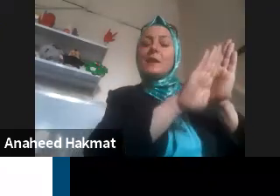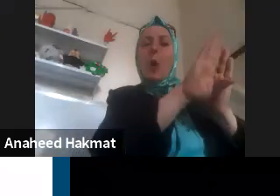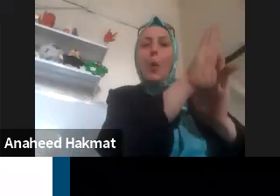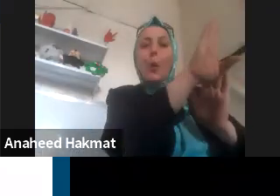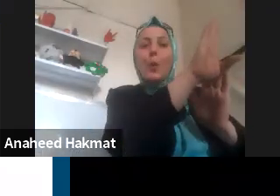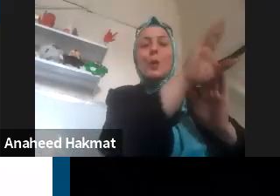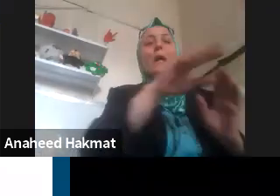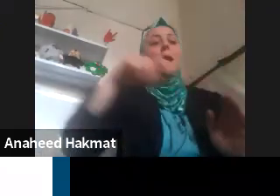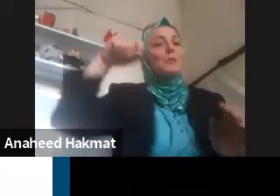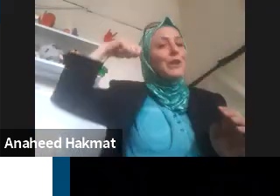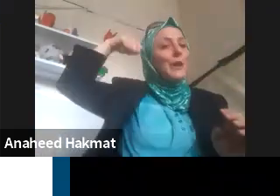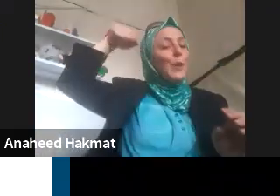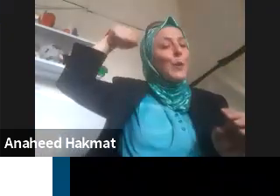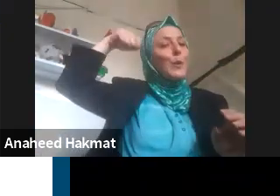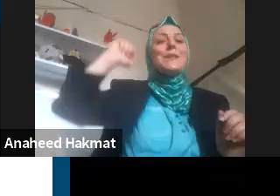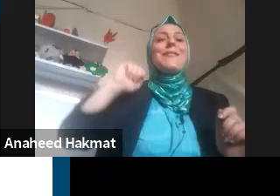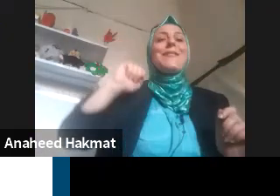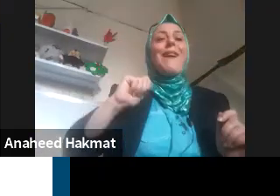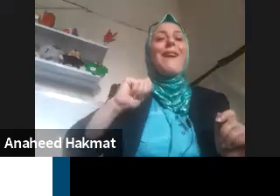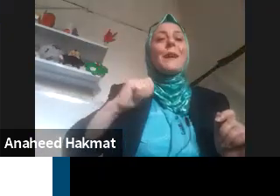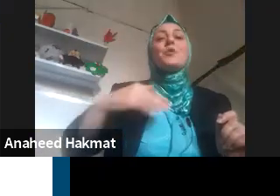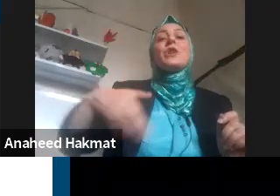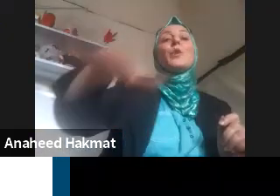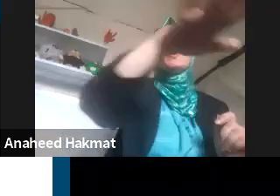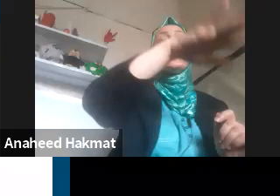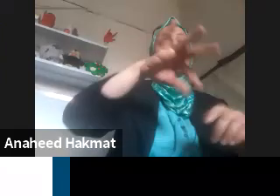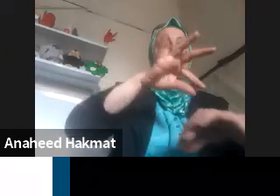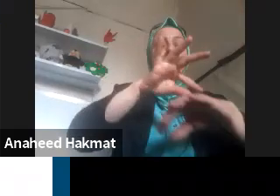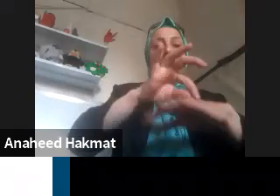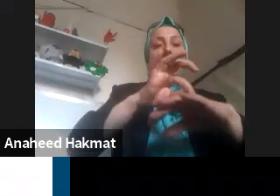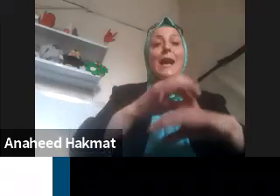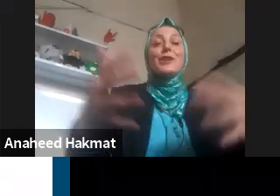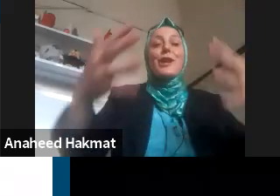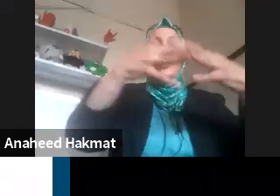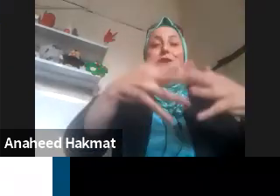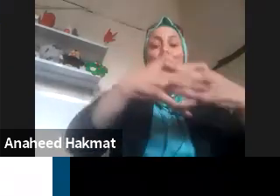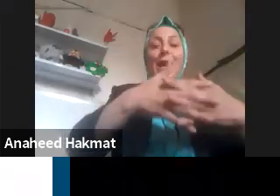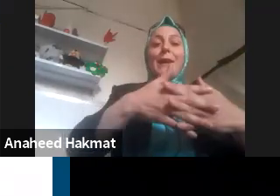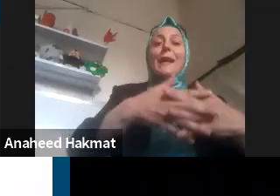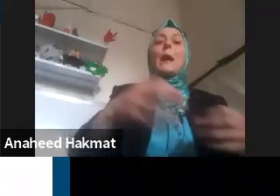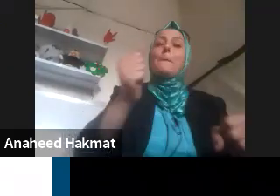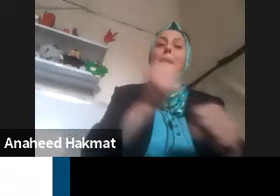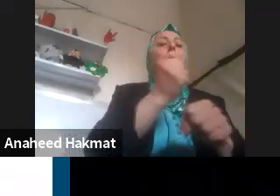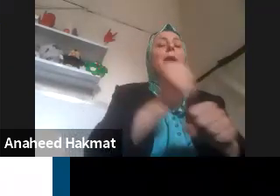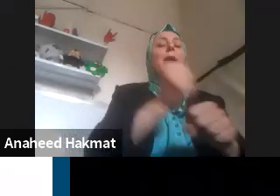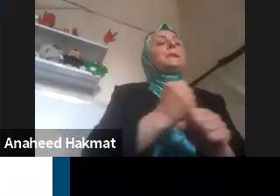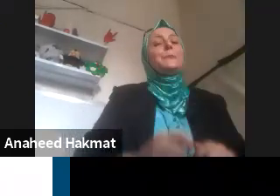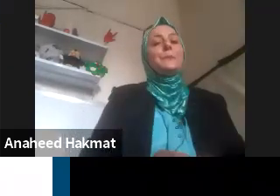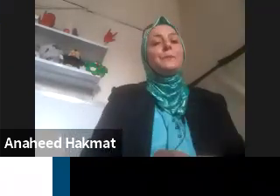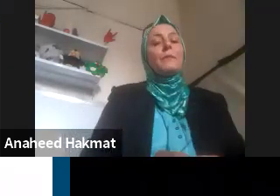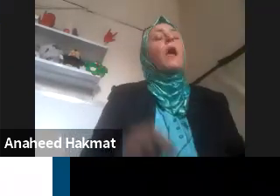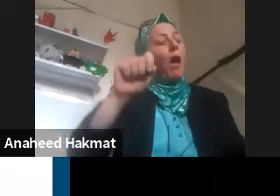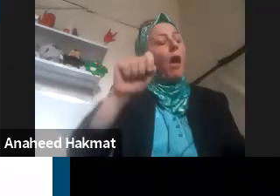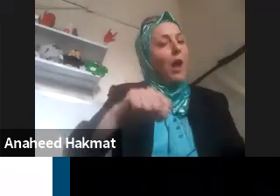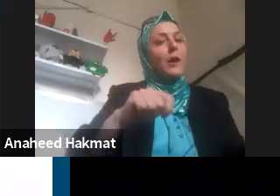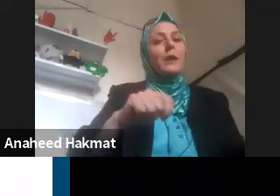تنهيها تتكون كل العالم عم بتشارك فيها بالتطبيق تبعه. طبعاً في عنا تفاقم الحواجز